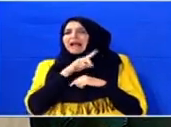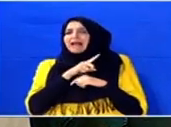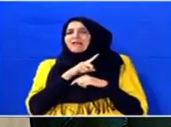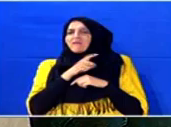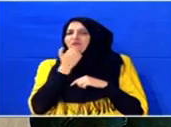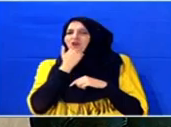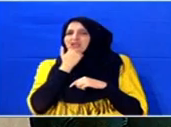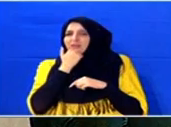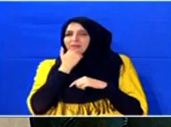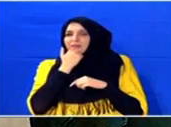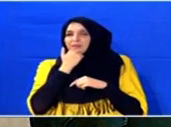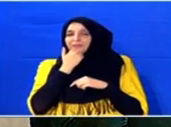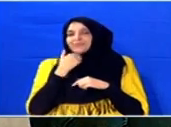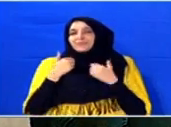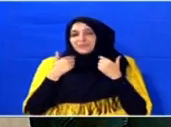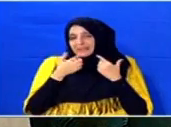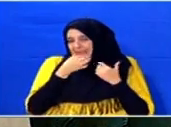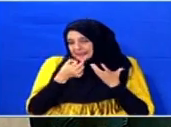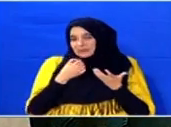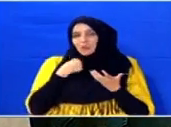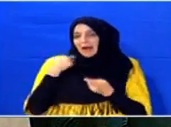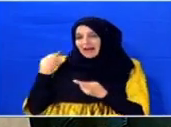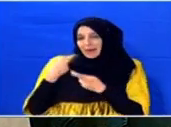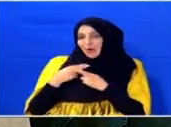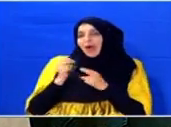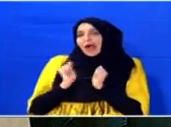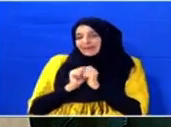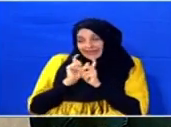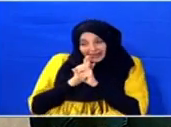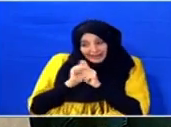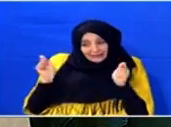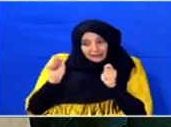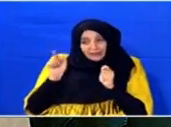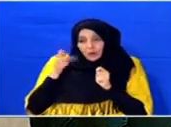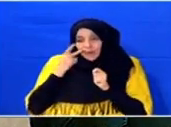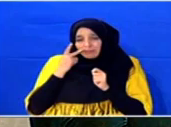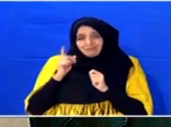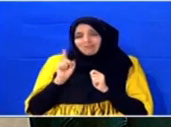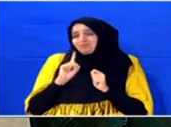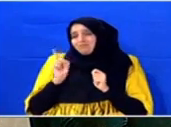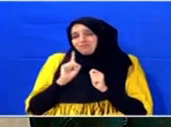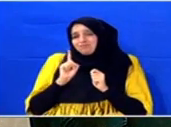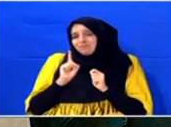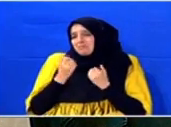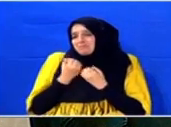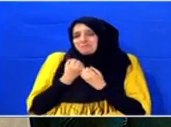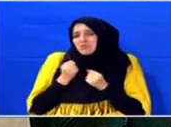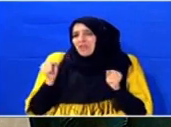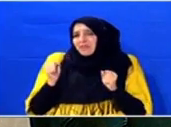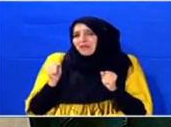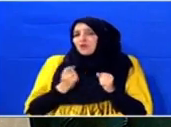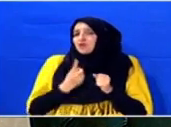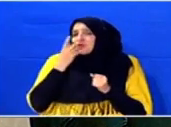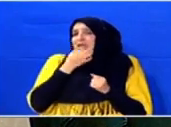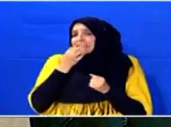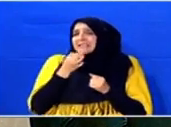اولا نرد على يعني بكل ادب على والديك يقولون ليس هناك حرج القران